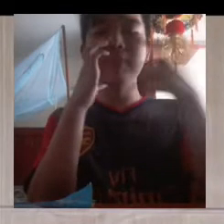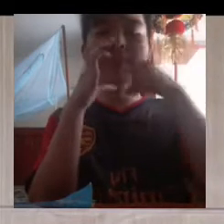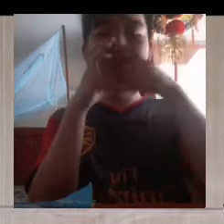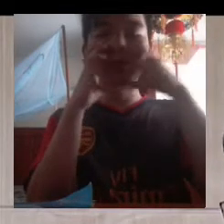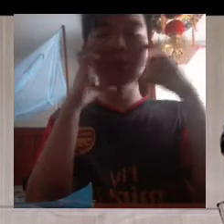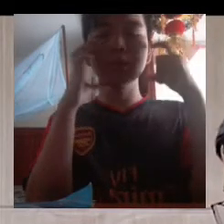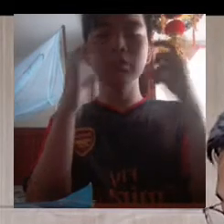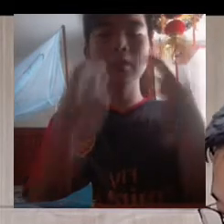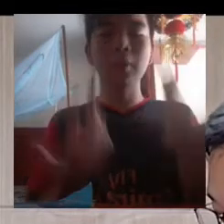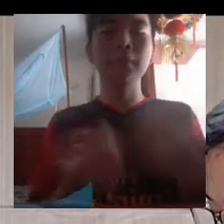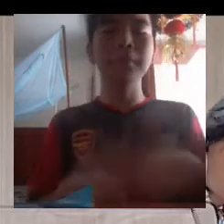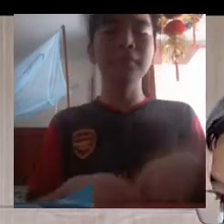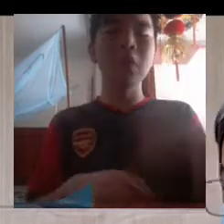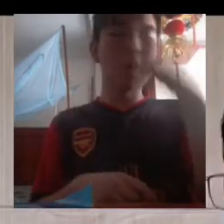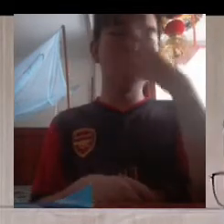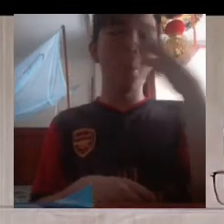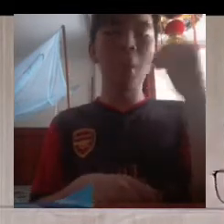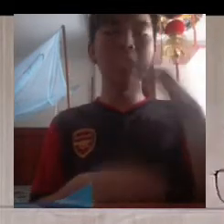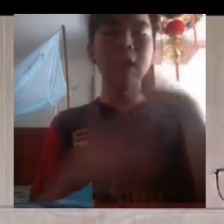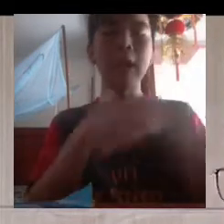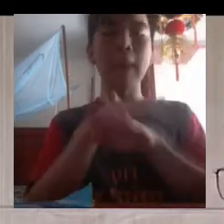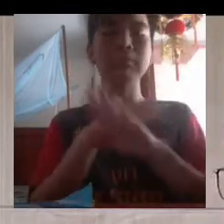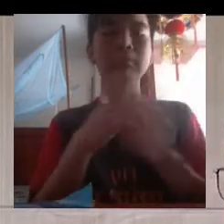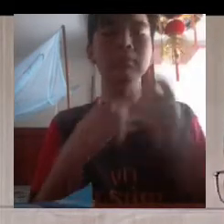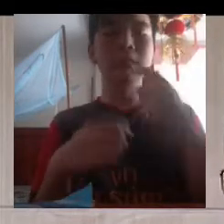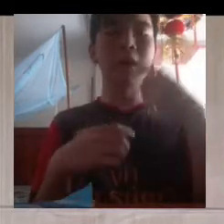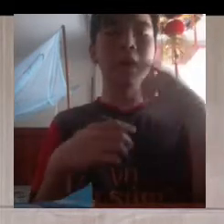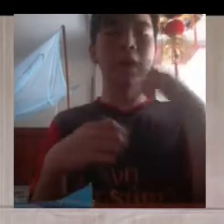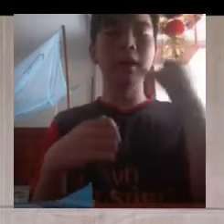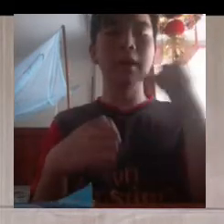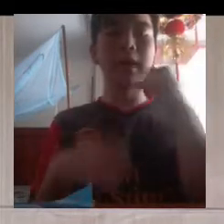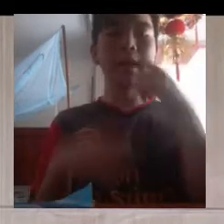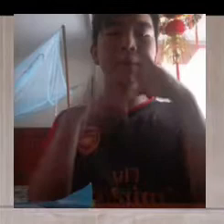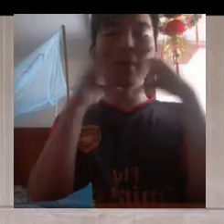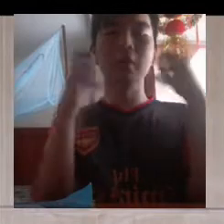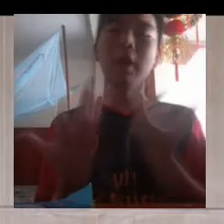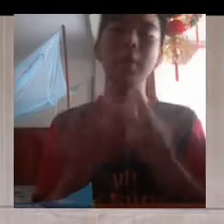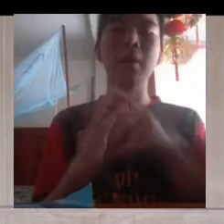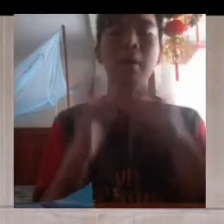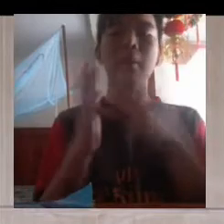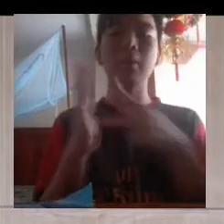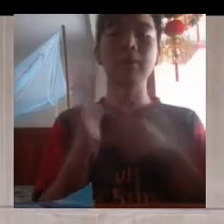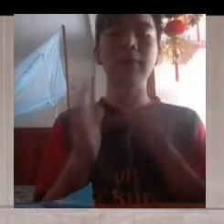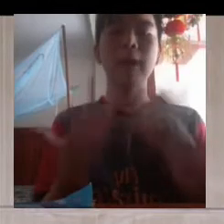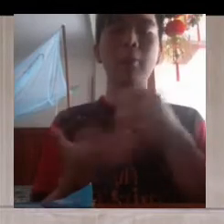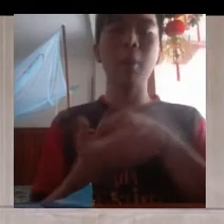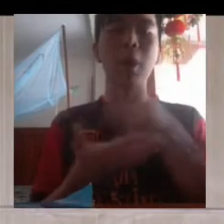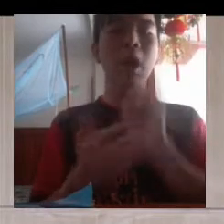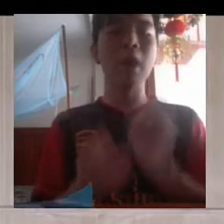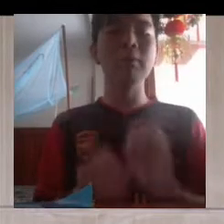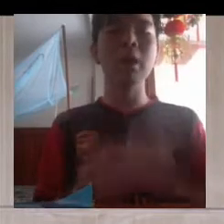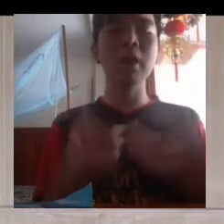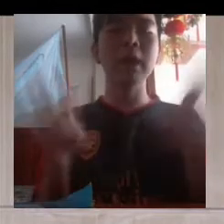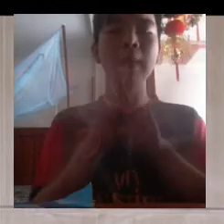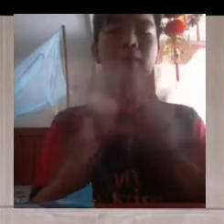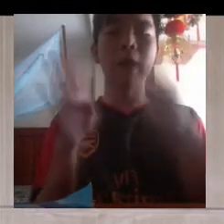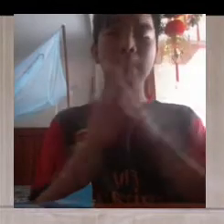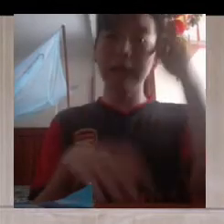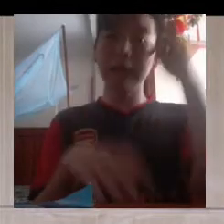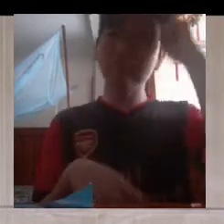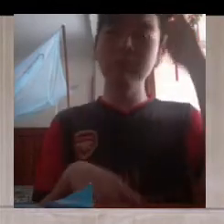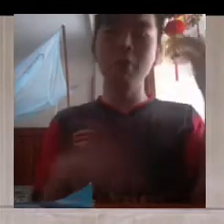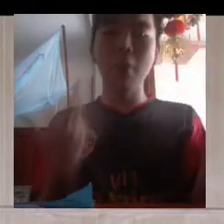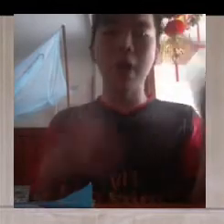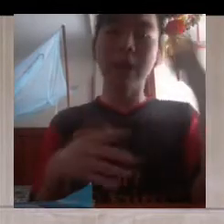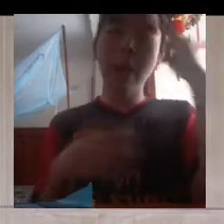trong quân trong khoa, chỉ có đi thay đồ vô điều trị người bệnh ngày nào cũng như ngày đấy, chắc chắn